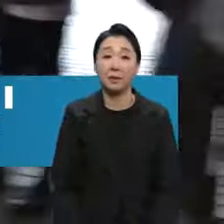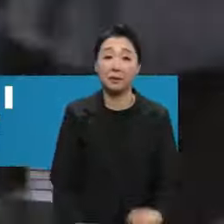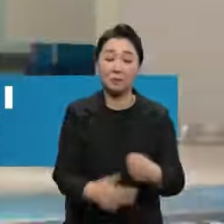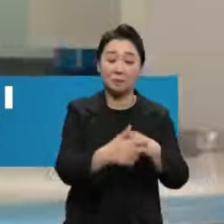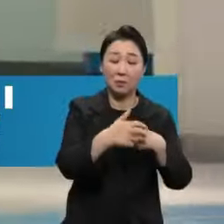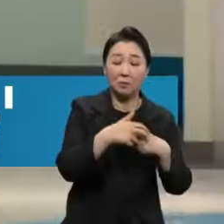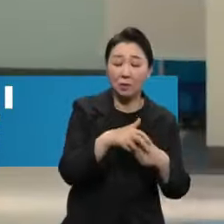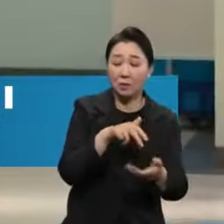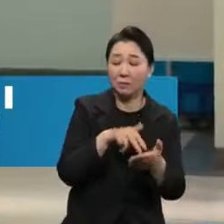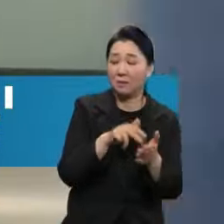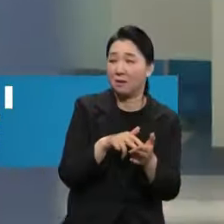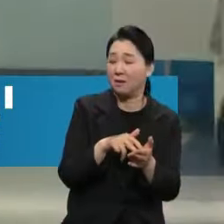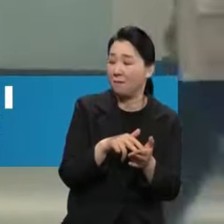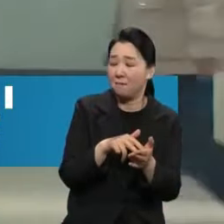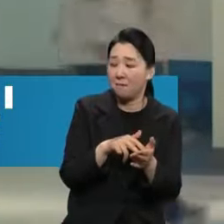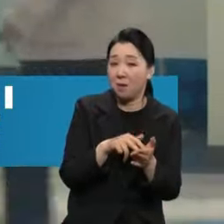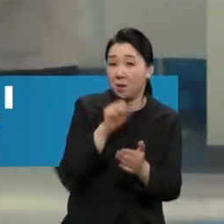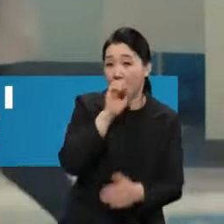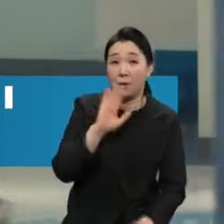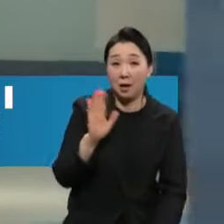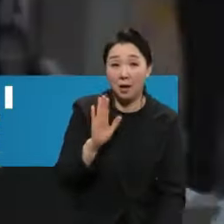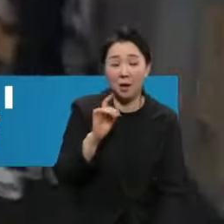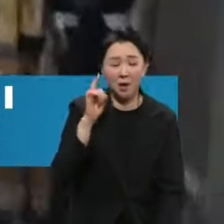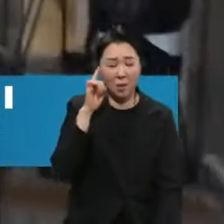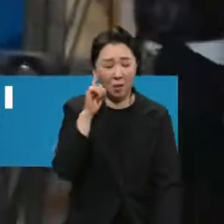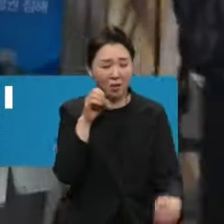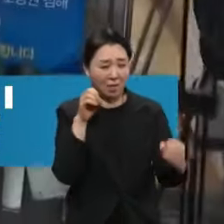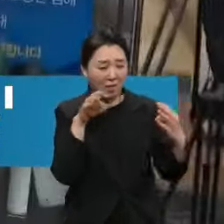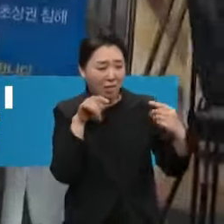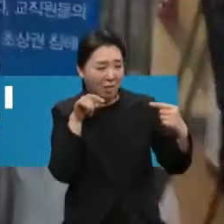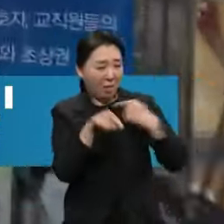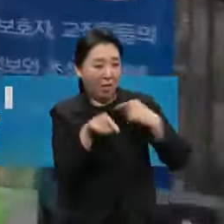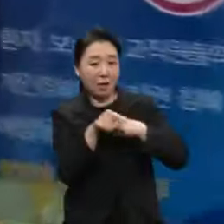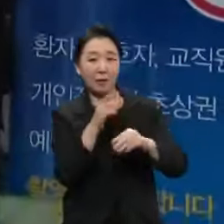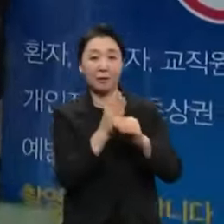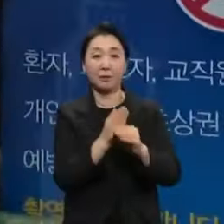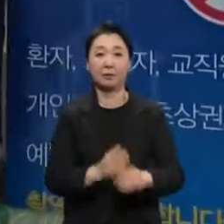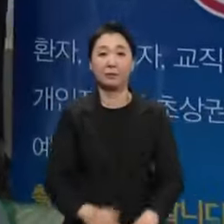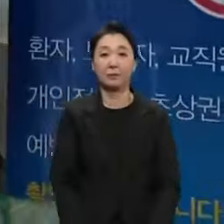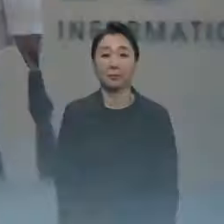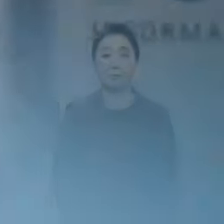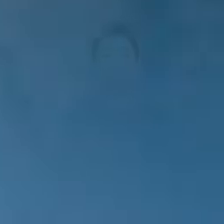반응 차갑습니다. 돌파구가 좀처럼 보이지 않는 상황이 이어집니다.